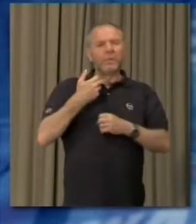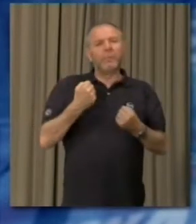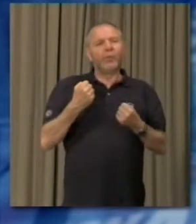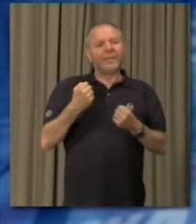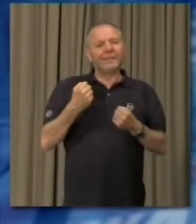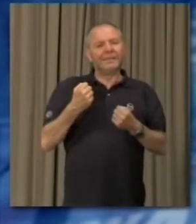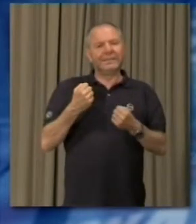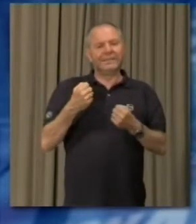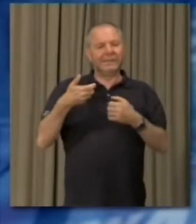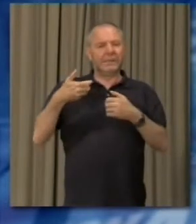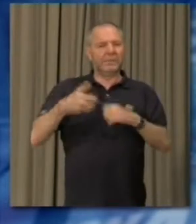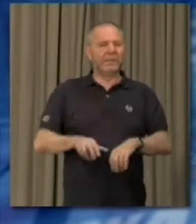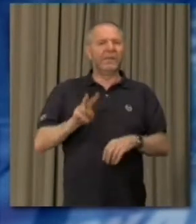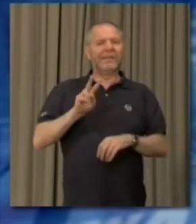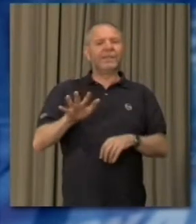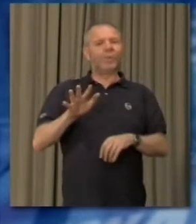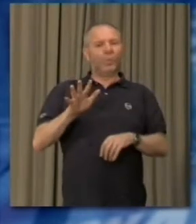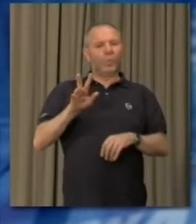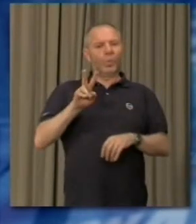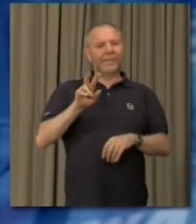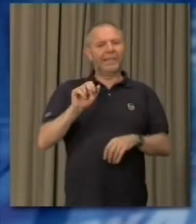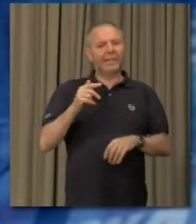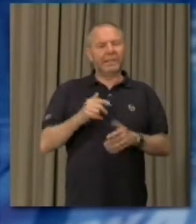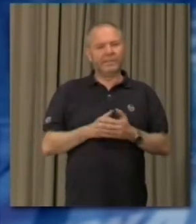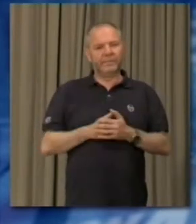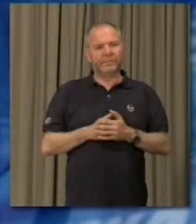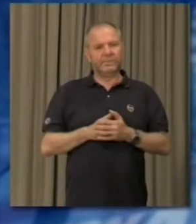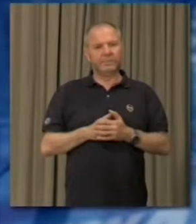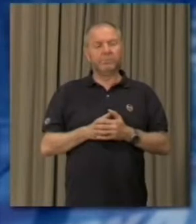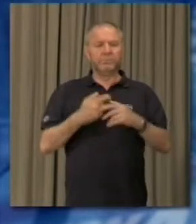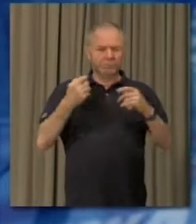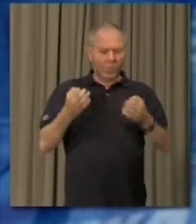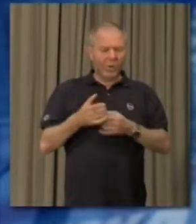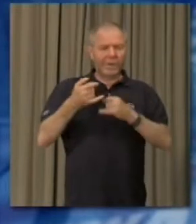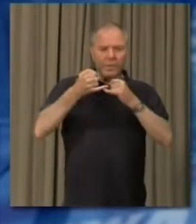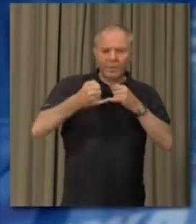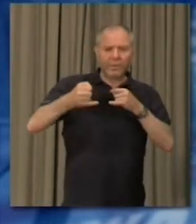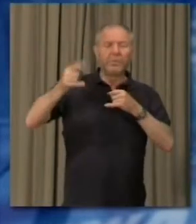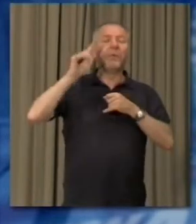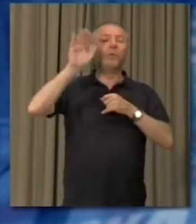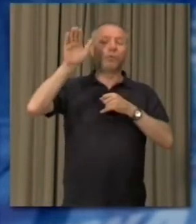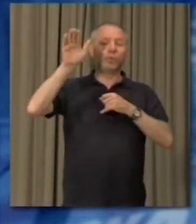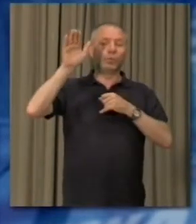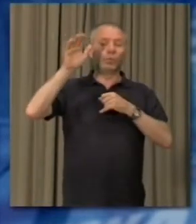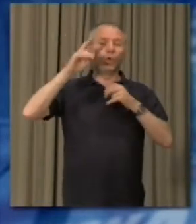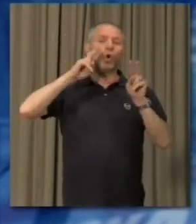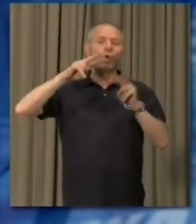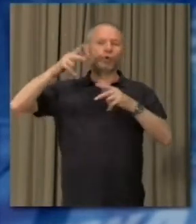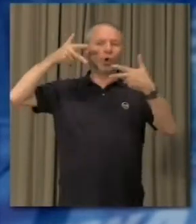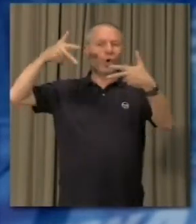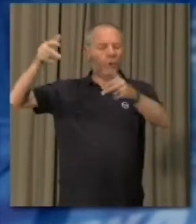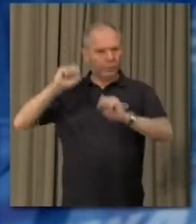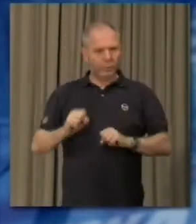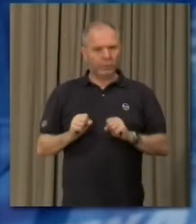media inferiore ai 25 watt. Nel corso dei lavori saranno posizionati anche cavi per un futuro impianto di videosorveglianza. Le